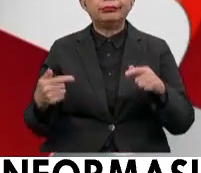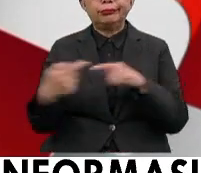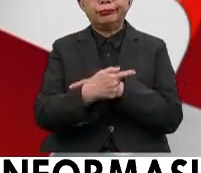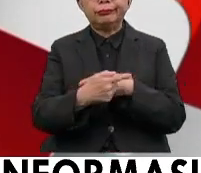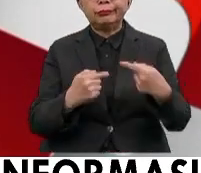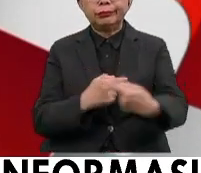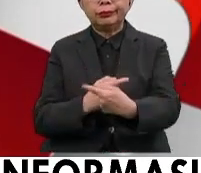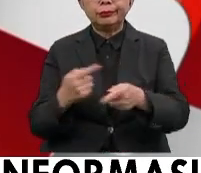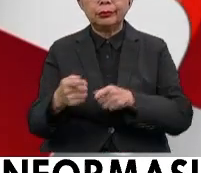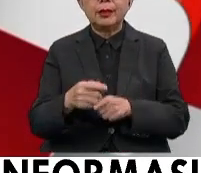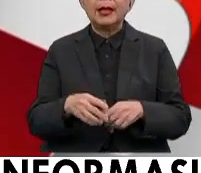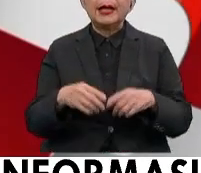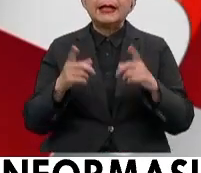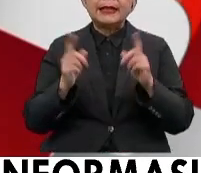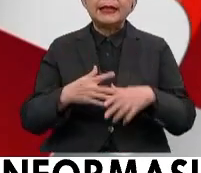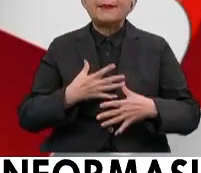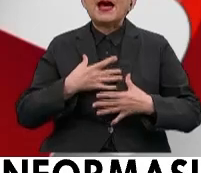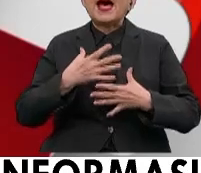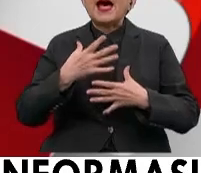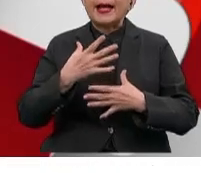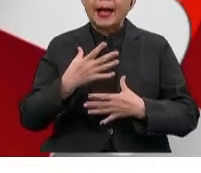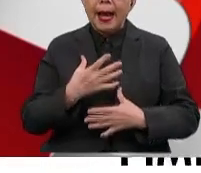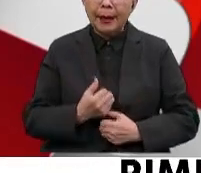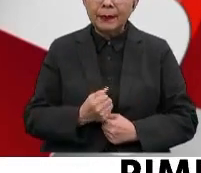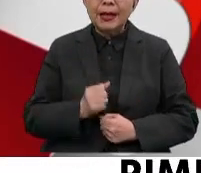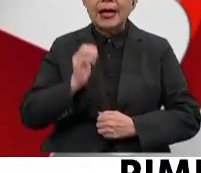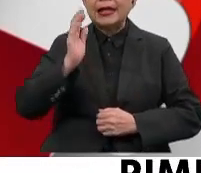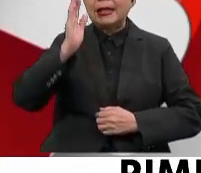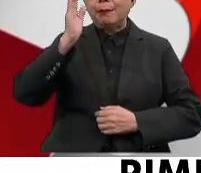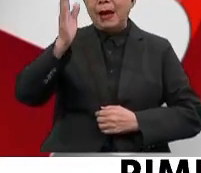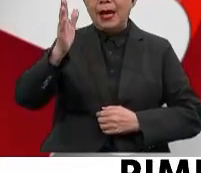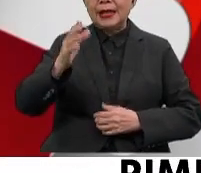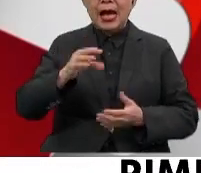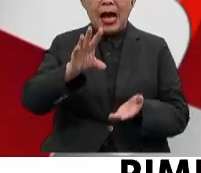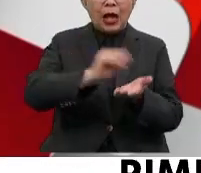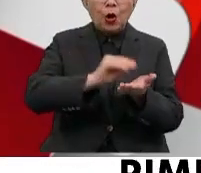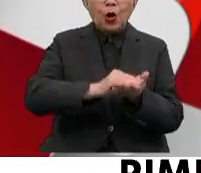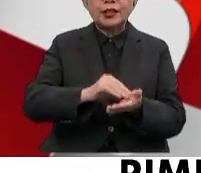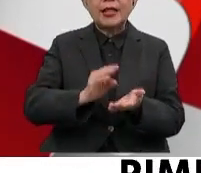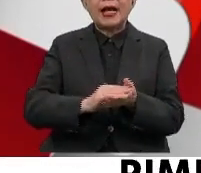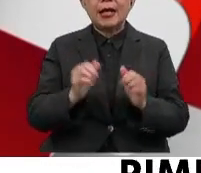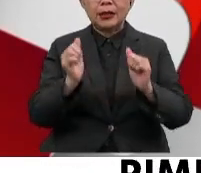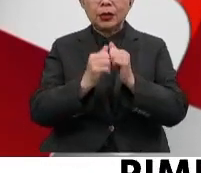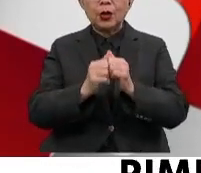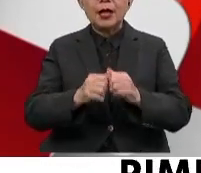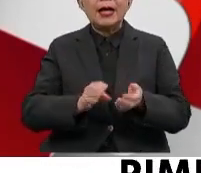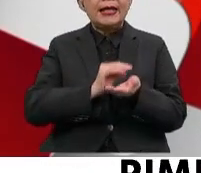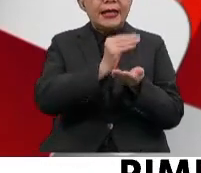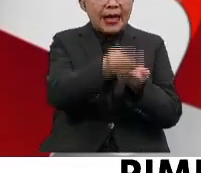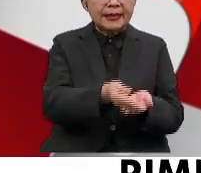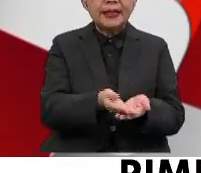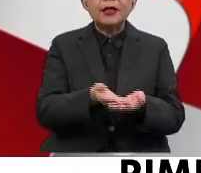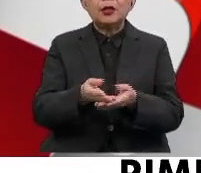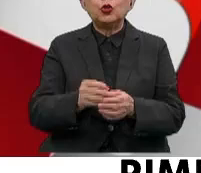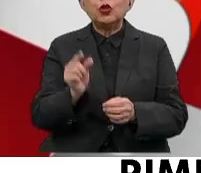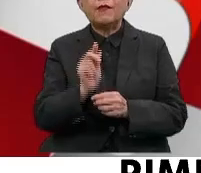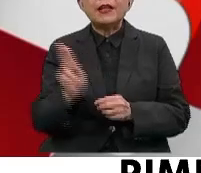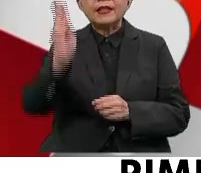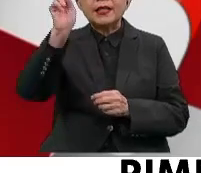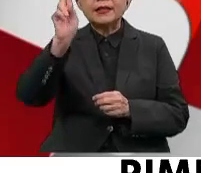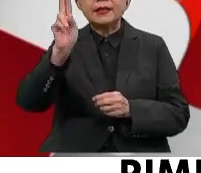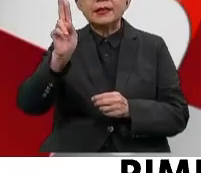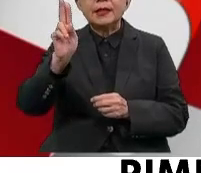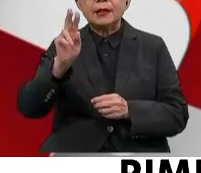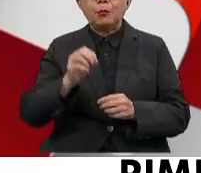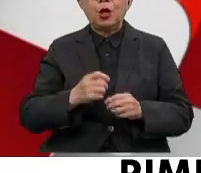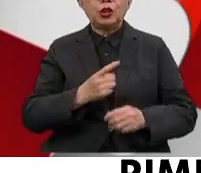terjadi. Oleh karena itu kami berharap ke depan alokasi dana ini komitmen diberikan kepada universitas yang ada baik